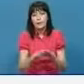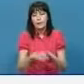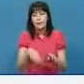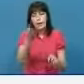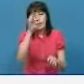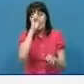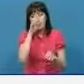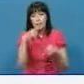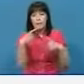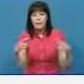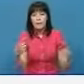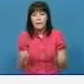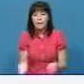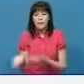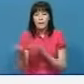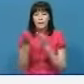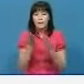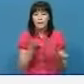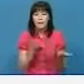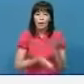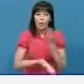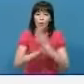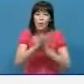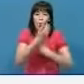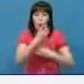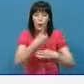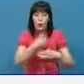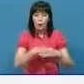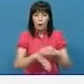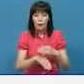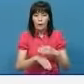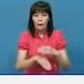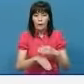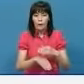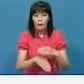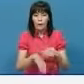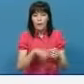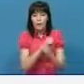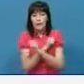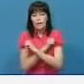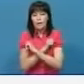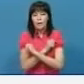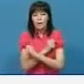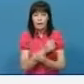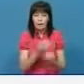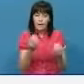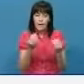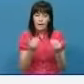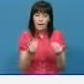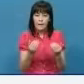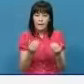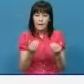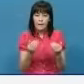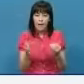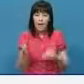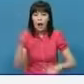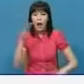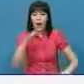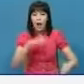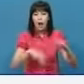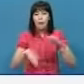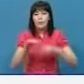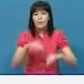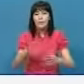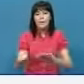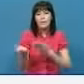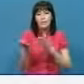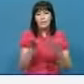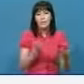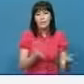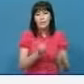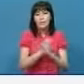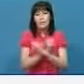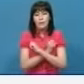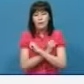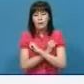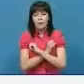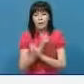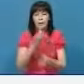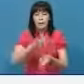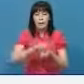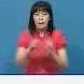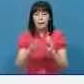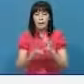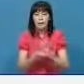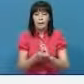басқа аймақтарынан да көптеген демалушылар біздің аквапаркқа келіп демалуды әдетке